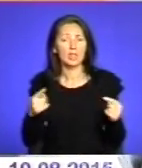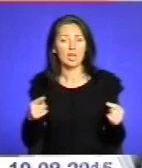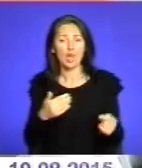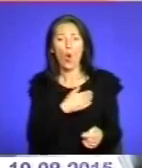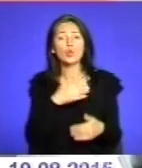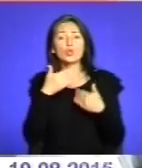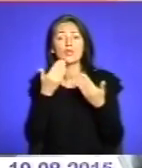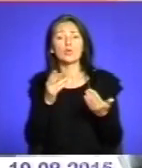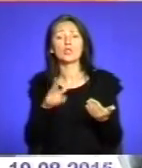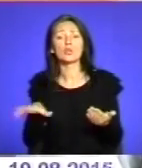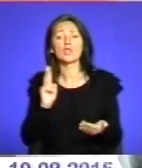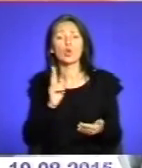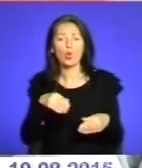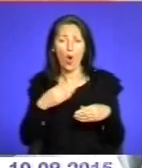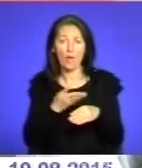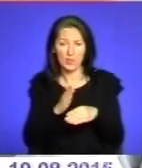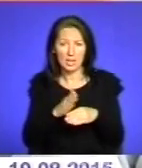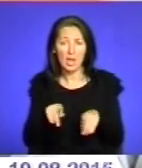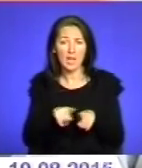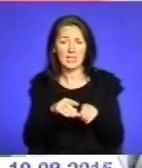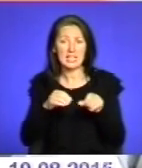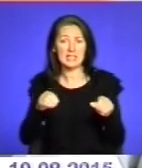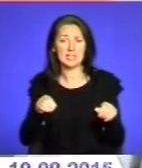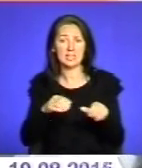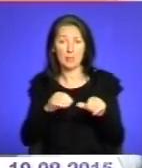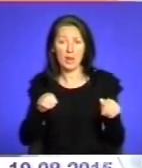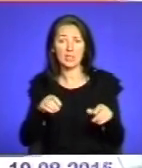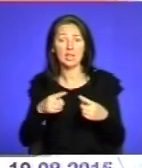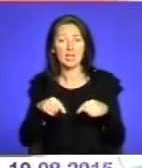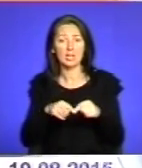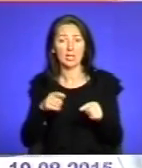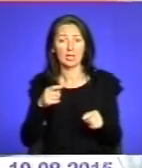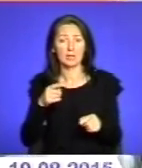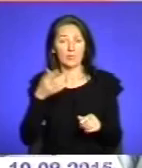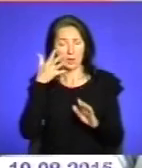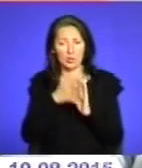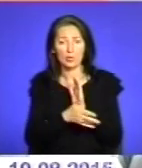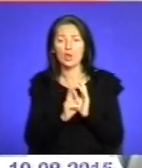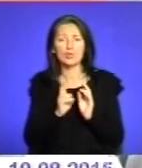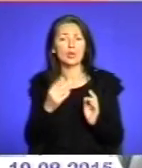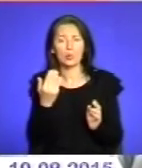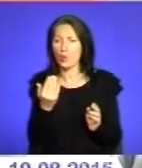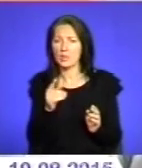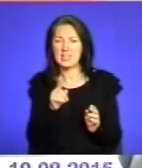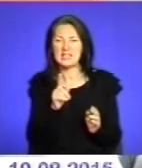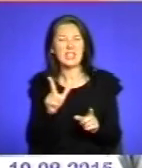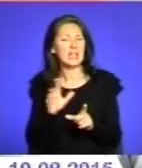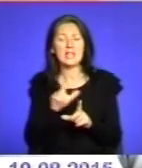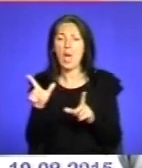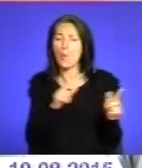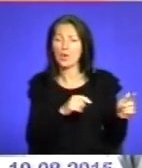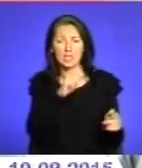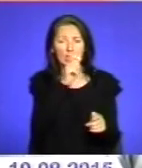тих, хто виділяє такі земельні ділянки. Я розумію, що прекрасно нікого з них ми не побачимо на передовій, нікого